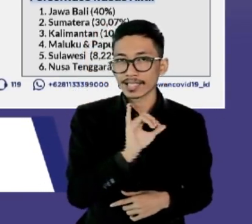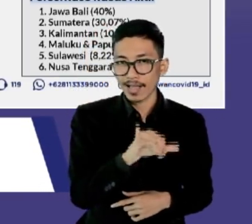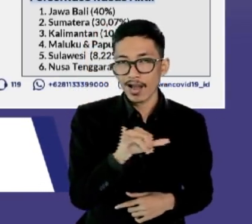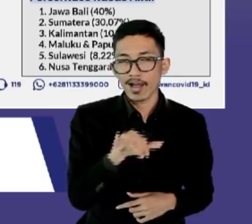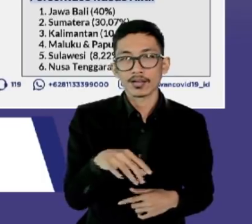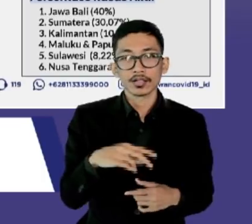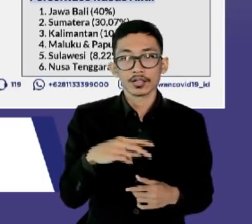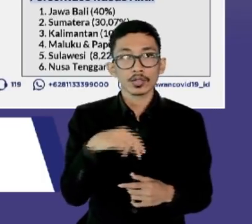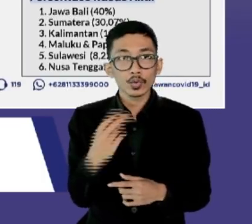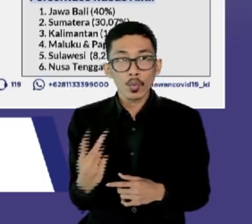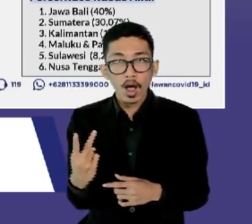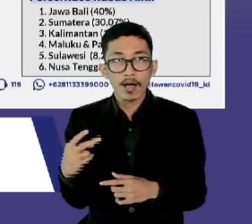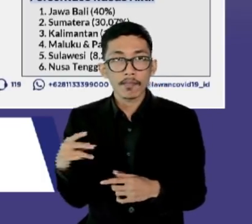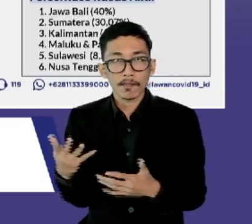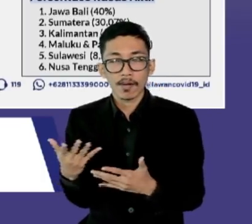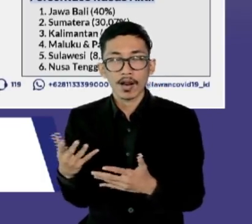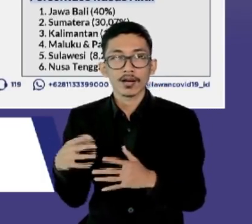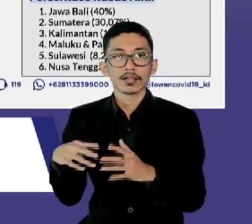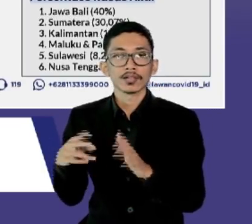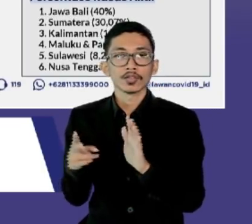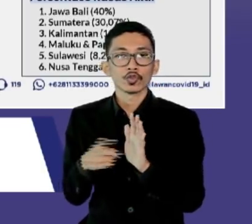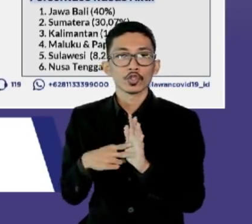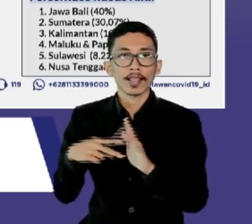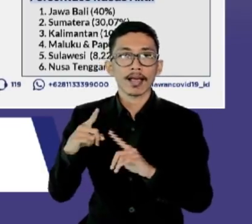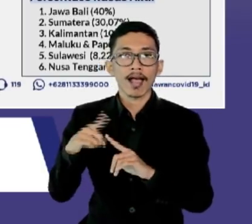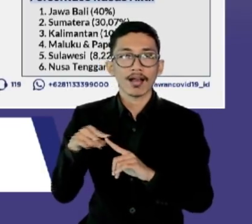Nusa Tenggara dengan